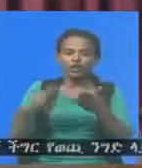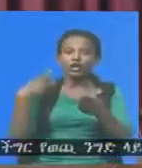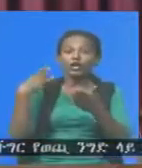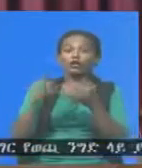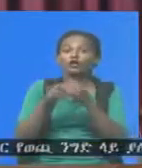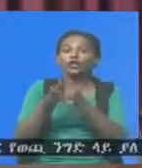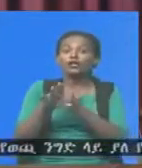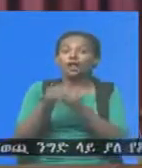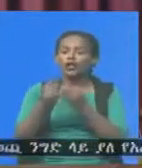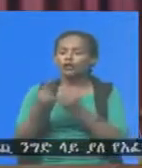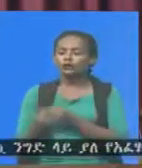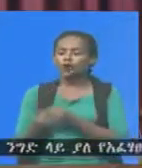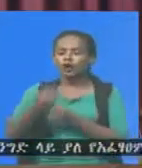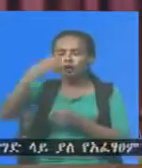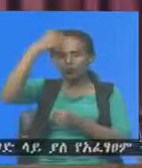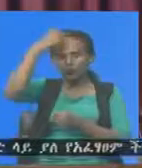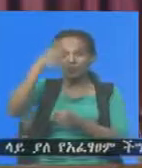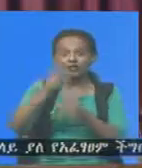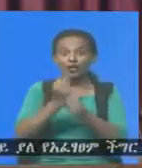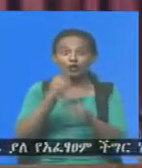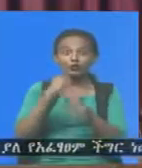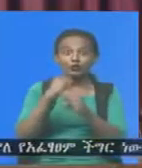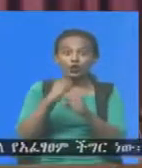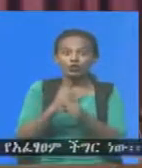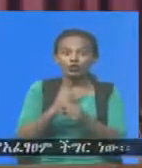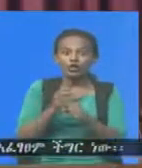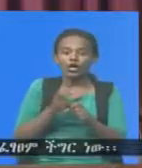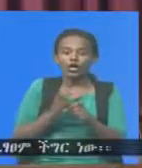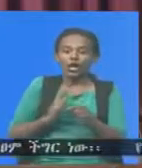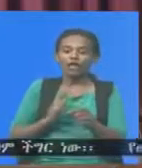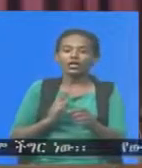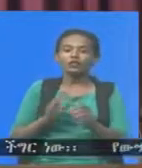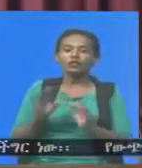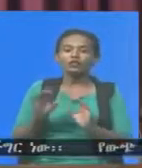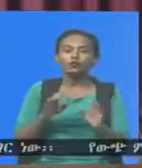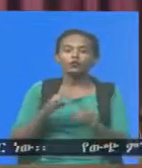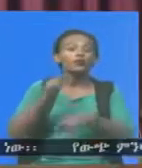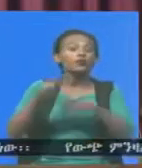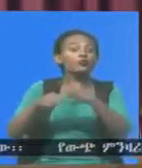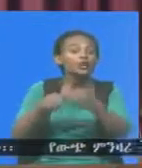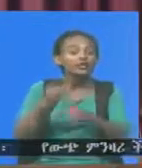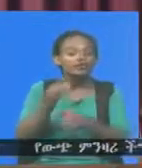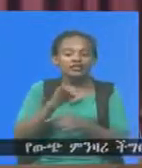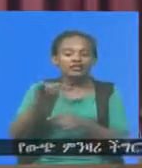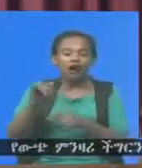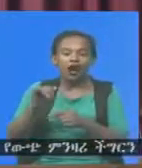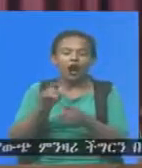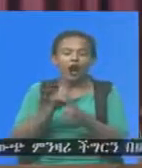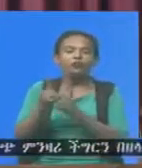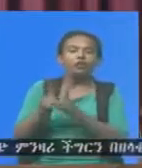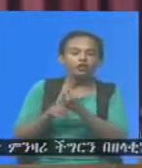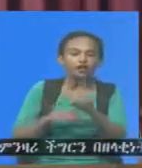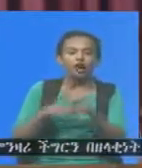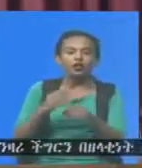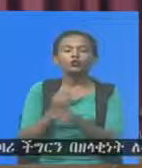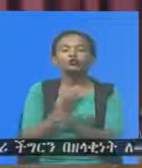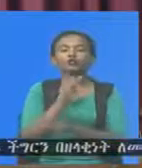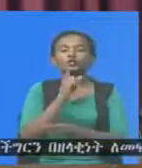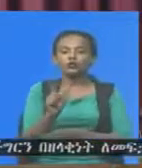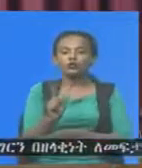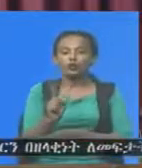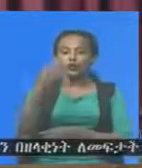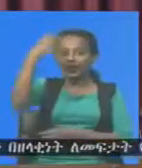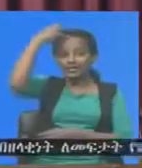ያጠናከሩ በመንግስት የተያዙ ስራዎች ደግሞ የለቀቁ መሄድ እንዳቅጣጫ የተወሰደ ነበር